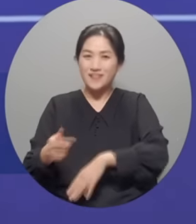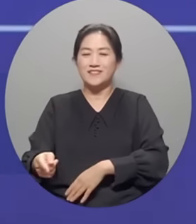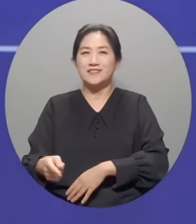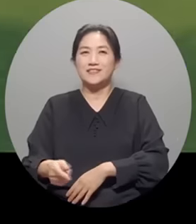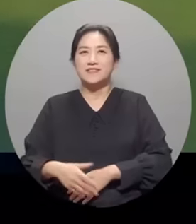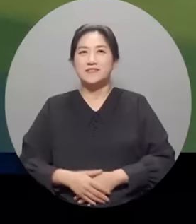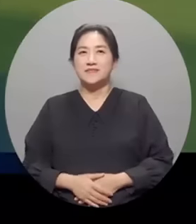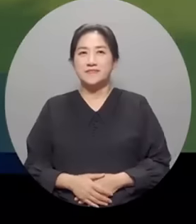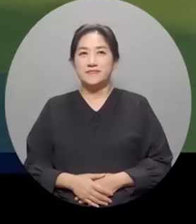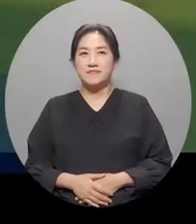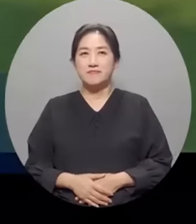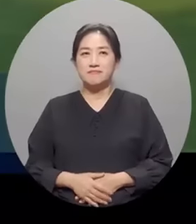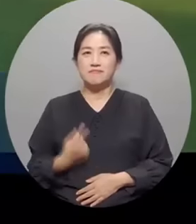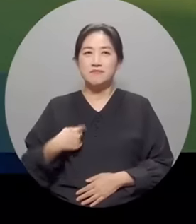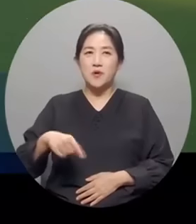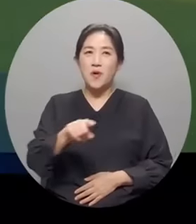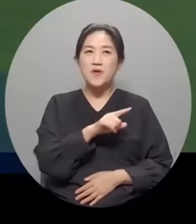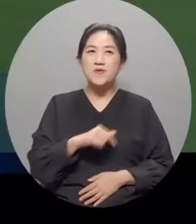왕이라고! 저희는 뭐